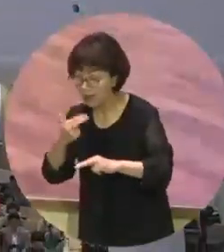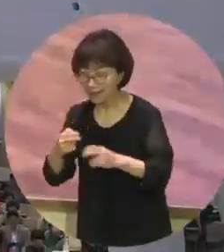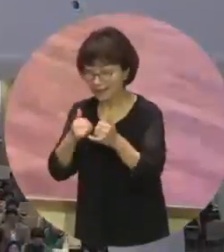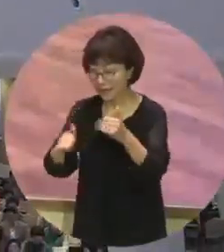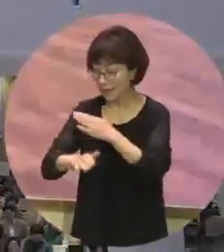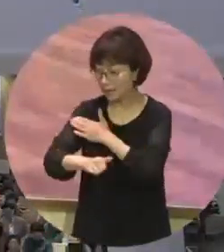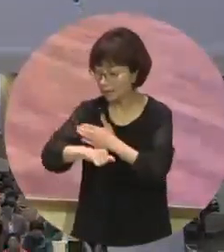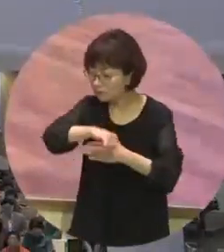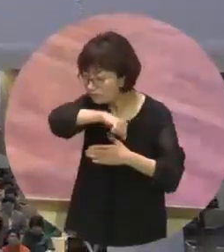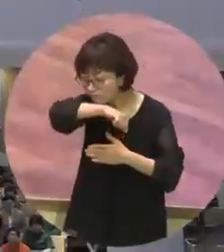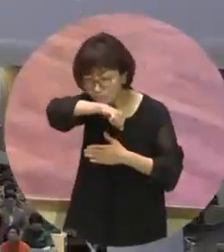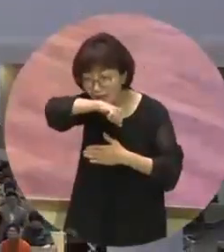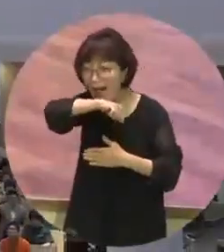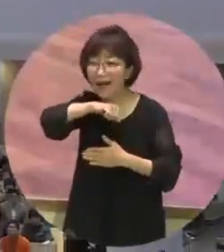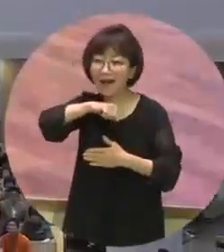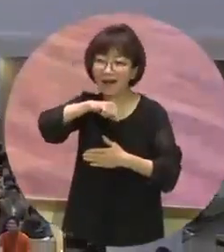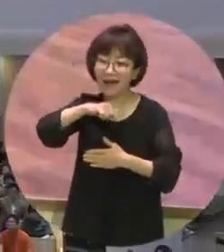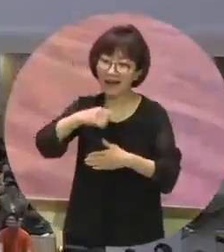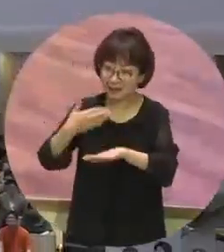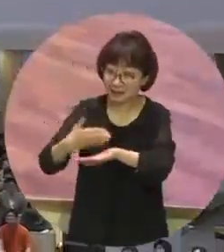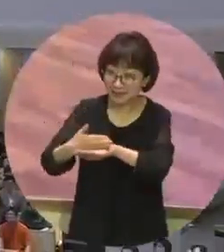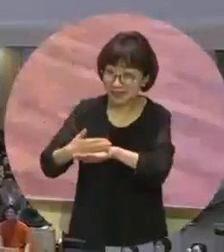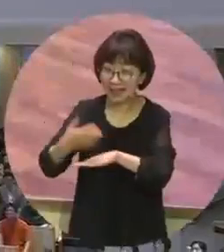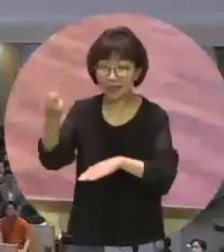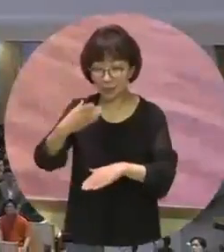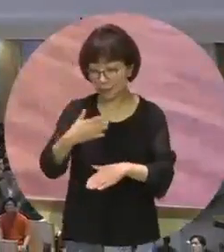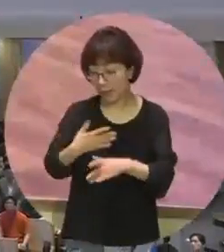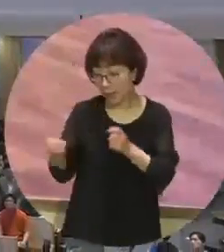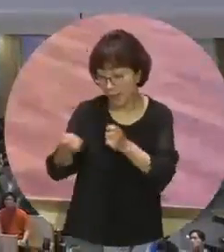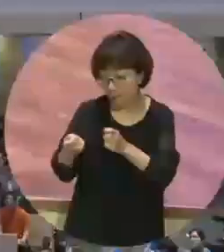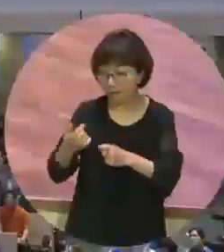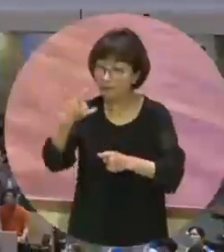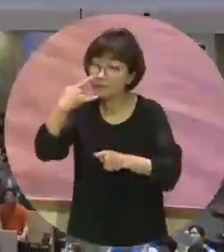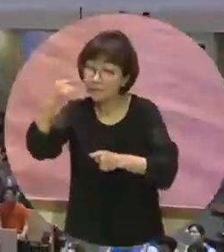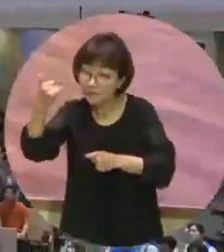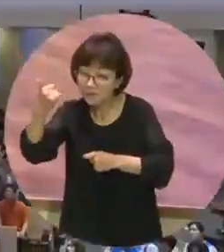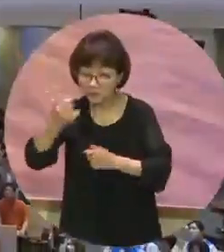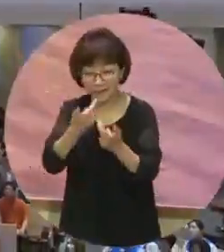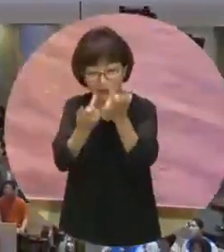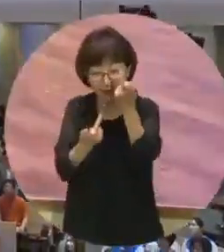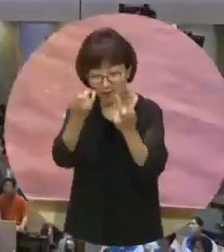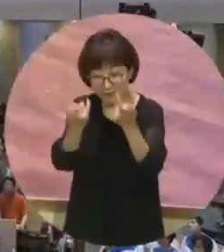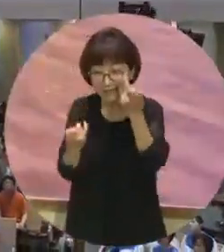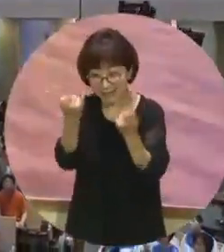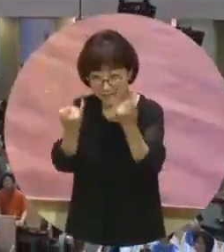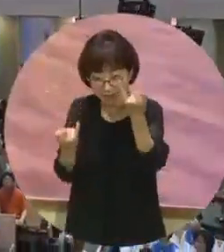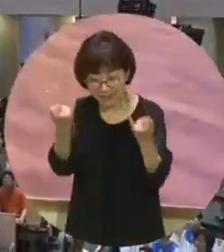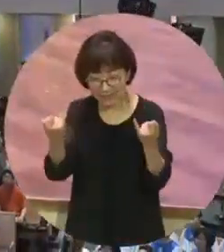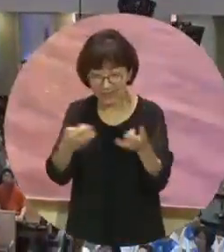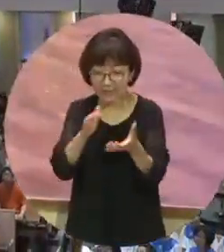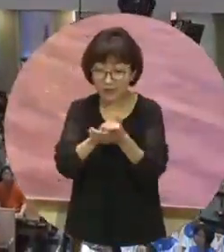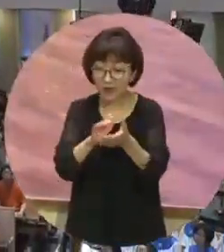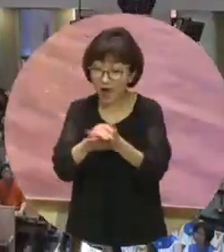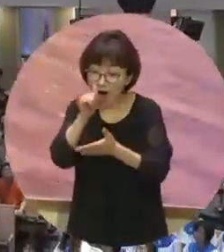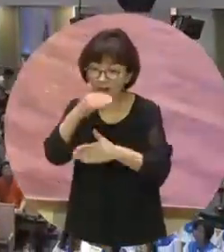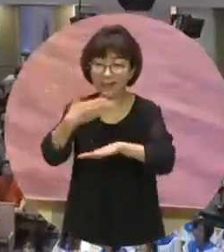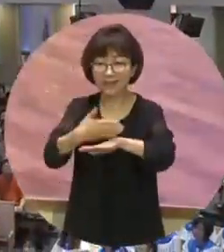수 있으니까요. 내 곁에 부모, 형제, 친구가 있다면 그것이 감사합니다. 서로